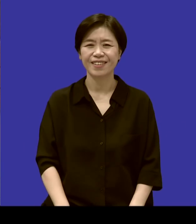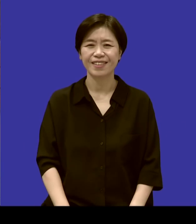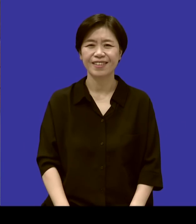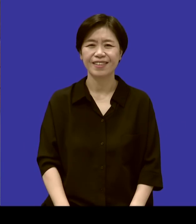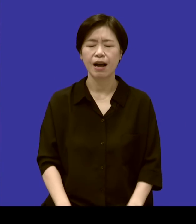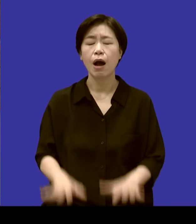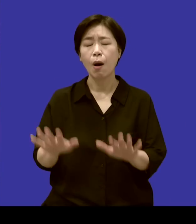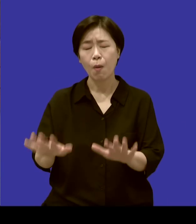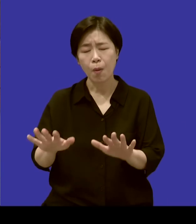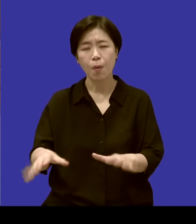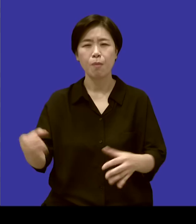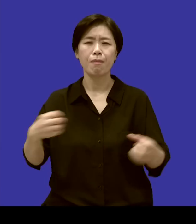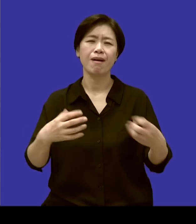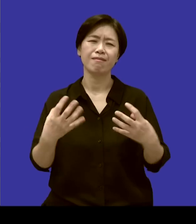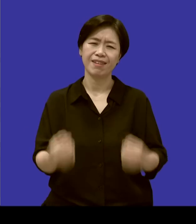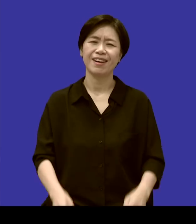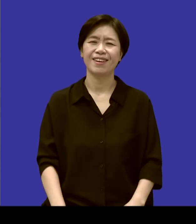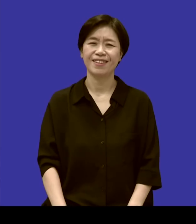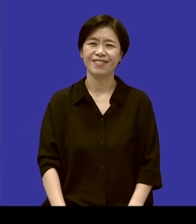눌러.